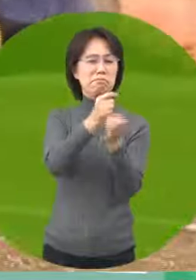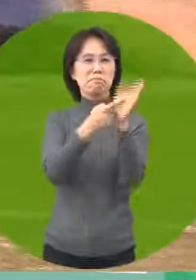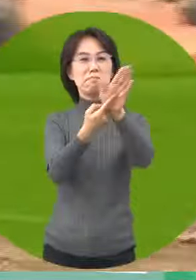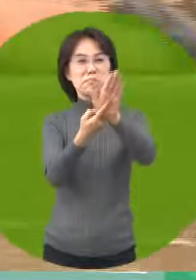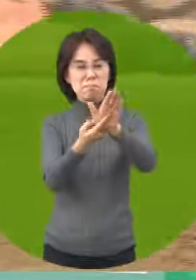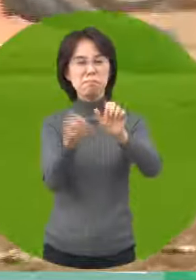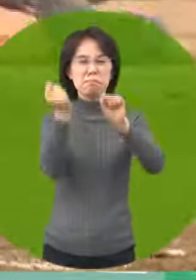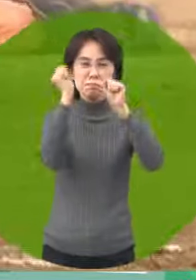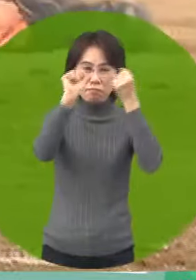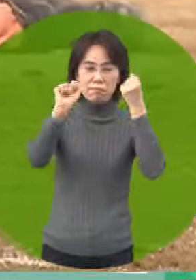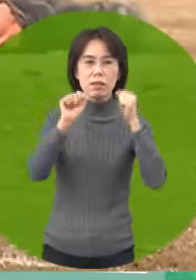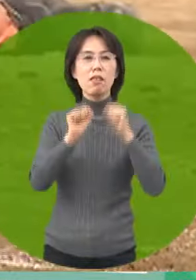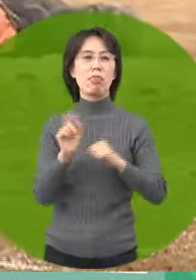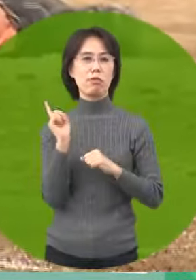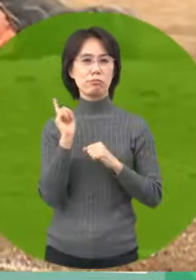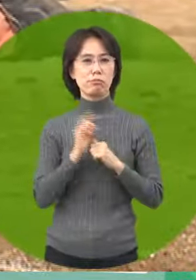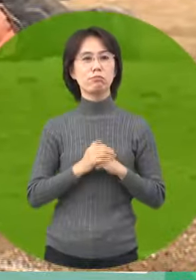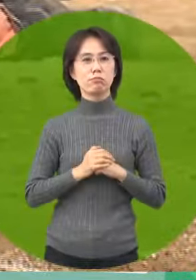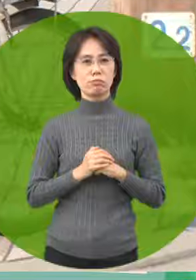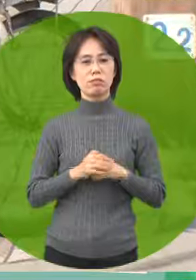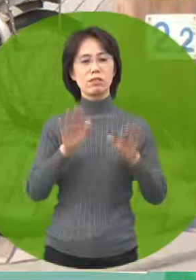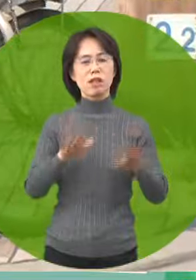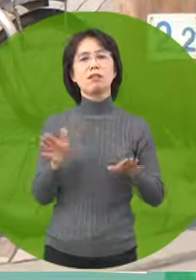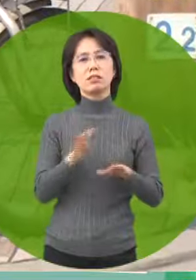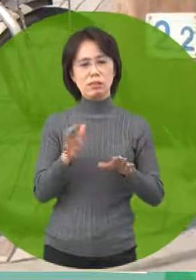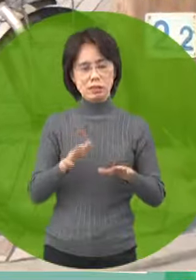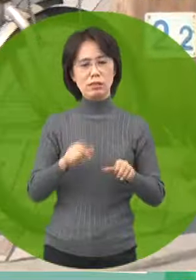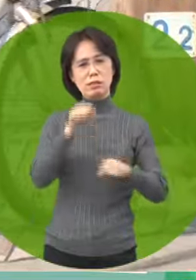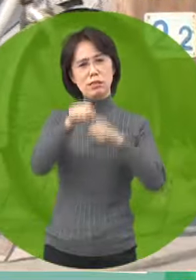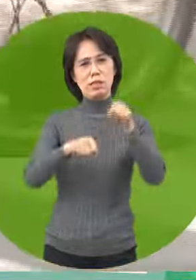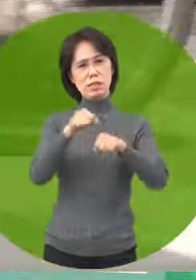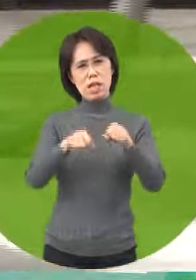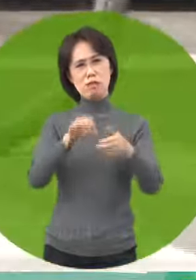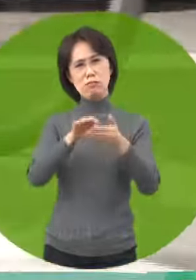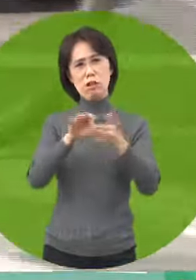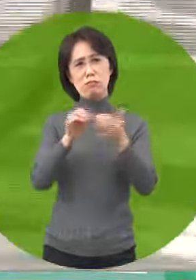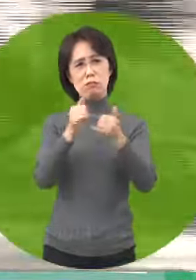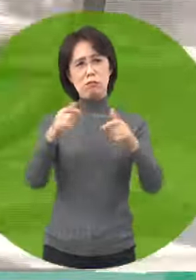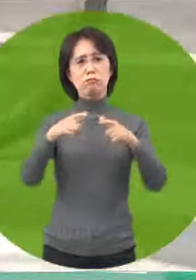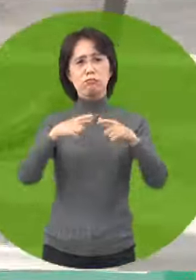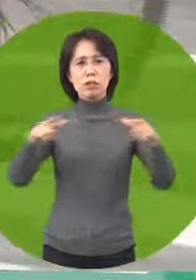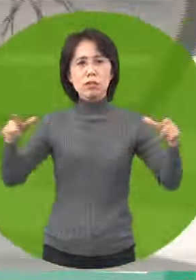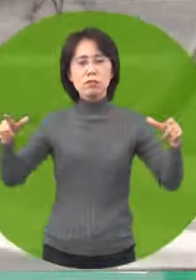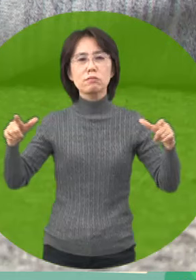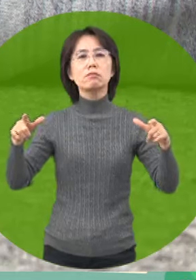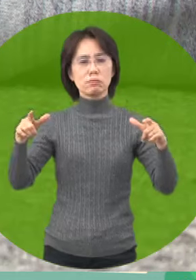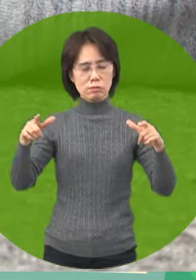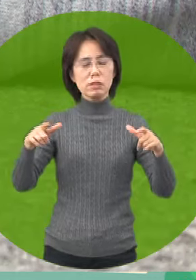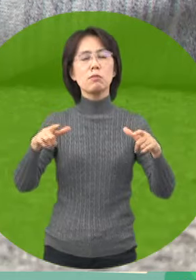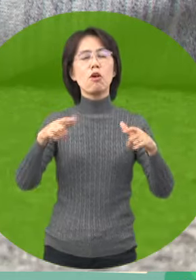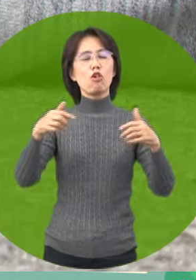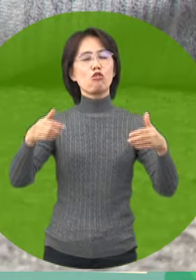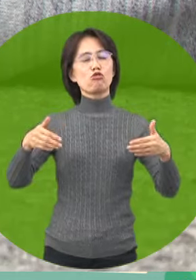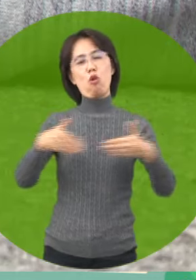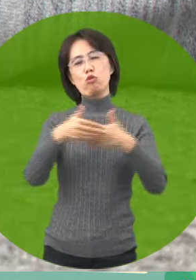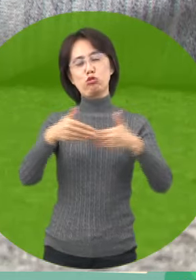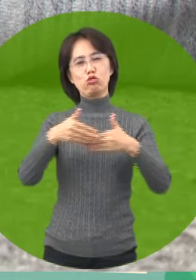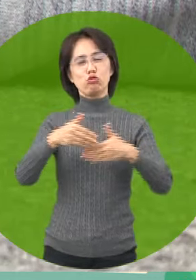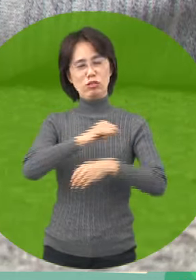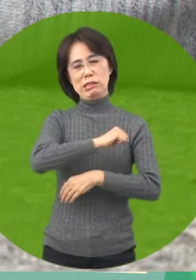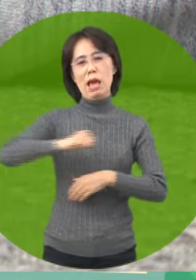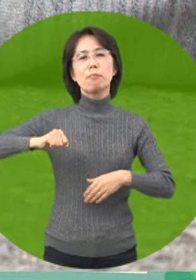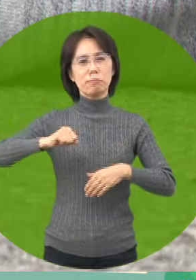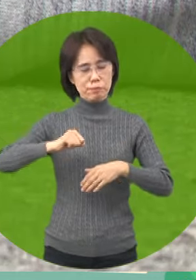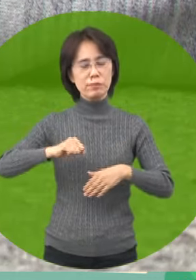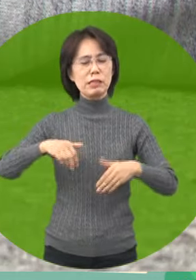。近年自転車を利用する人が増加する中、交通ルール違反による自転車事故が全国的に増加し